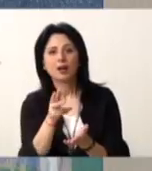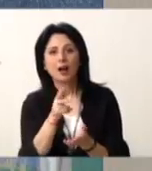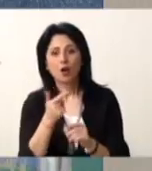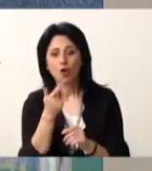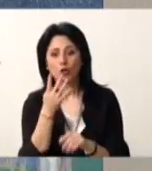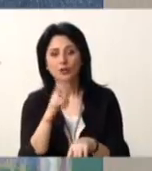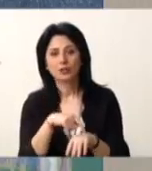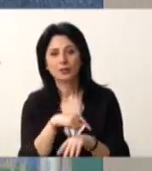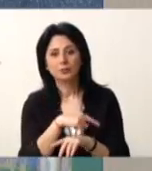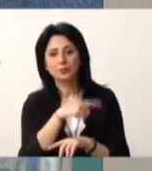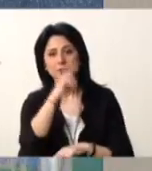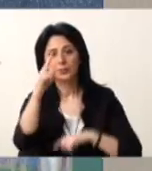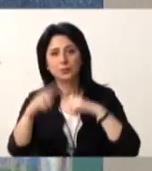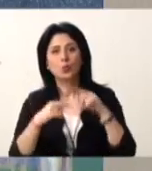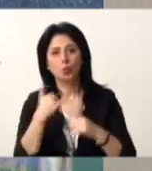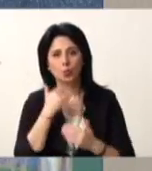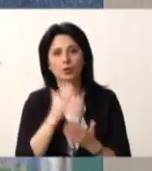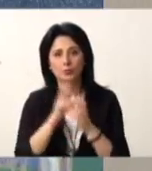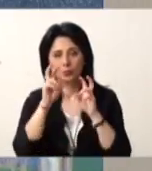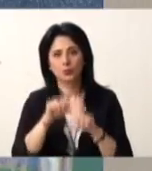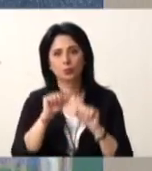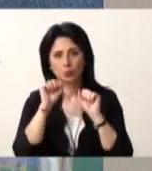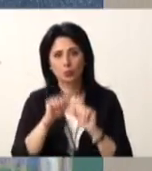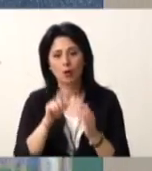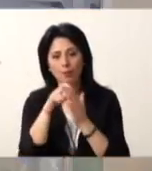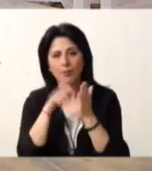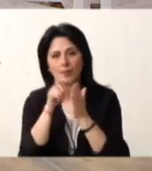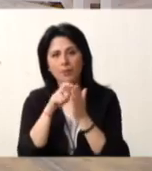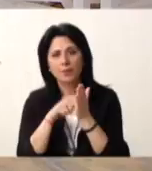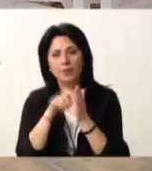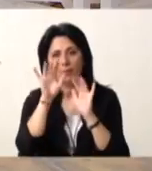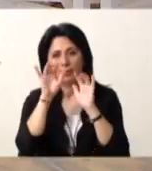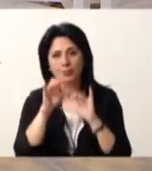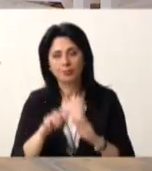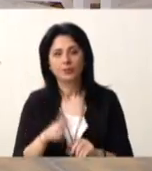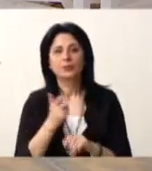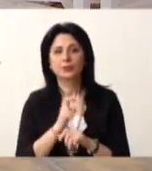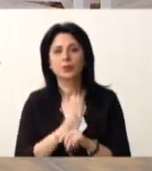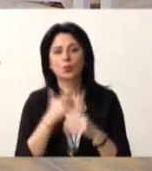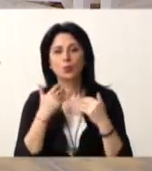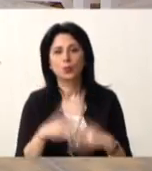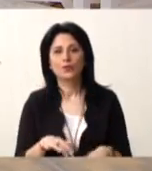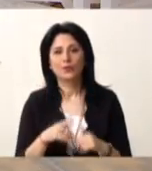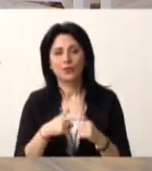აი ამ მონაცემების, საკმაოდ ფართო მონაცემების გაშიფრის შემდეგ, ხო? ძალიან უკვე